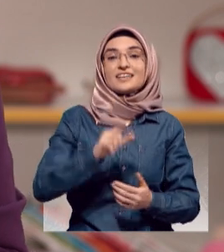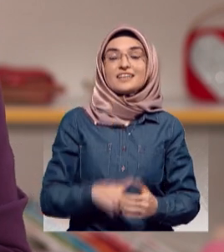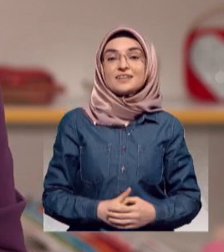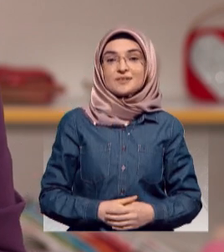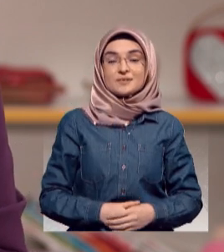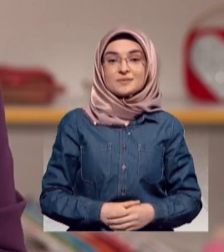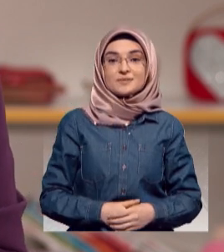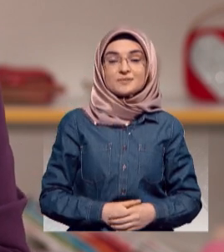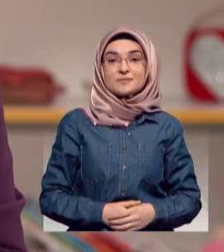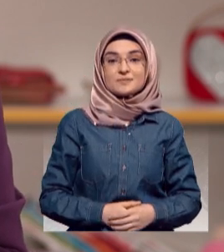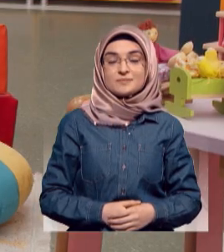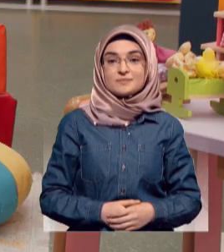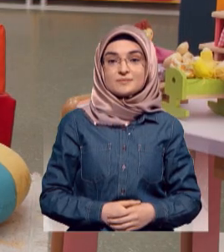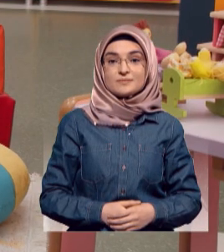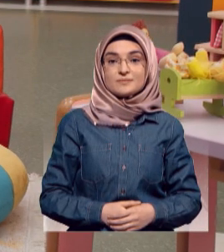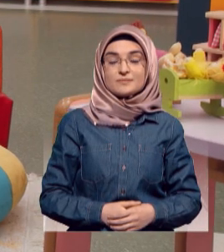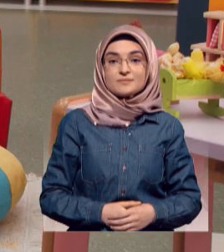gerek.